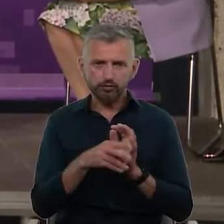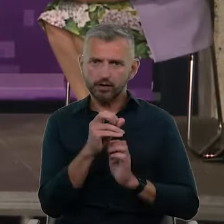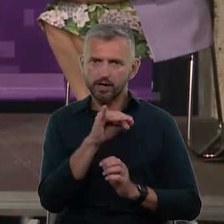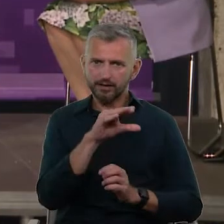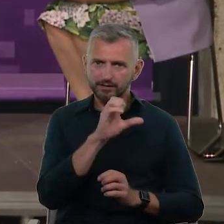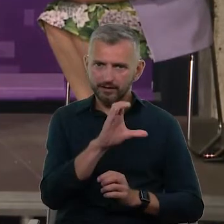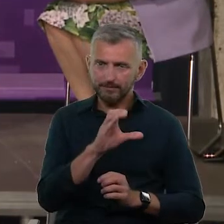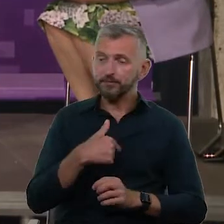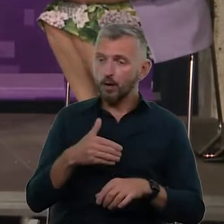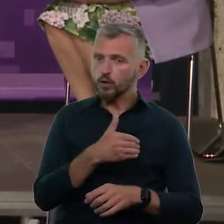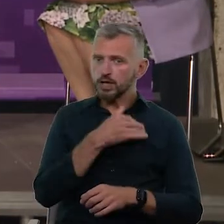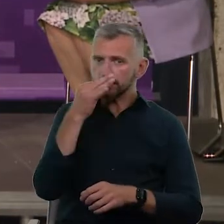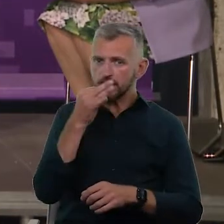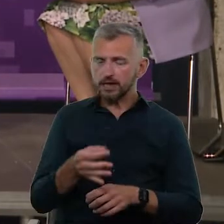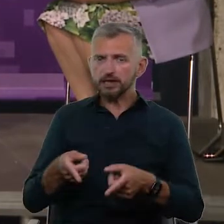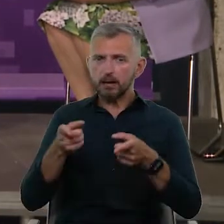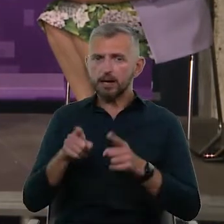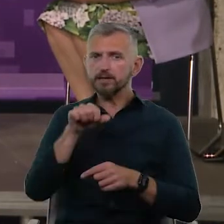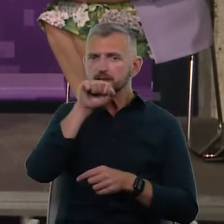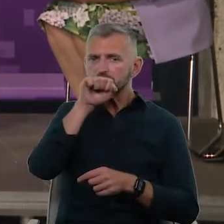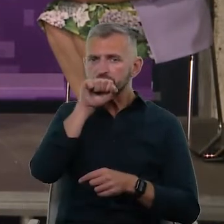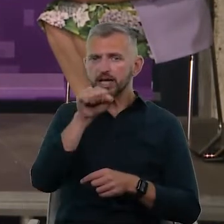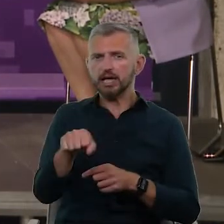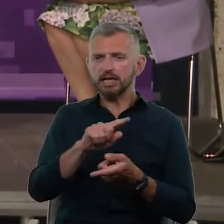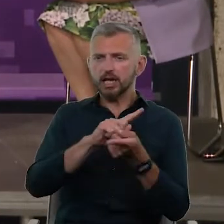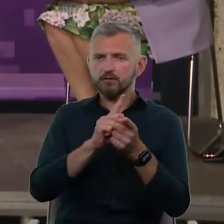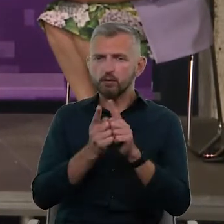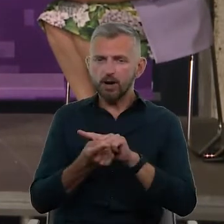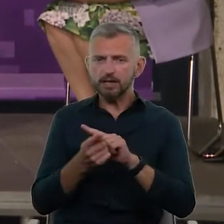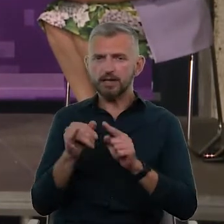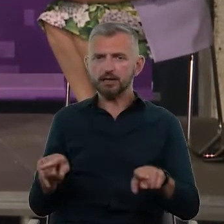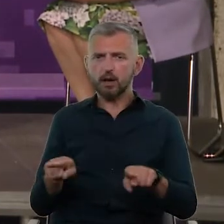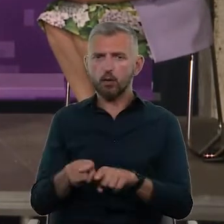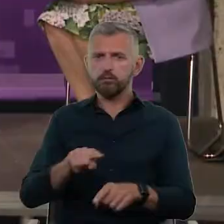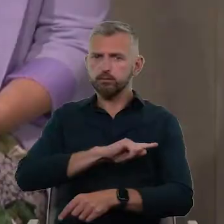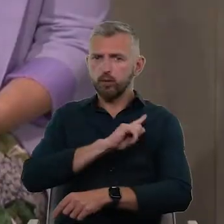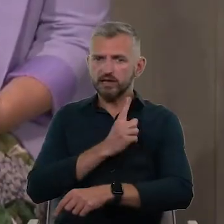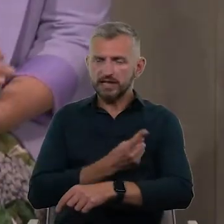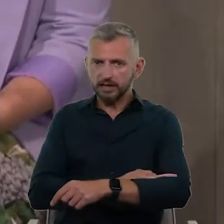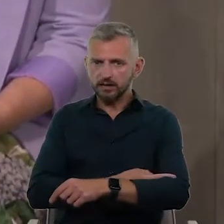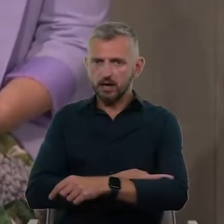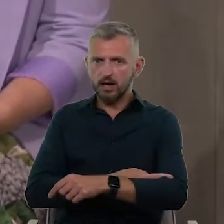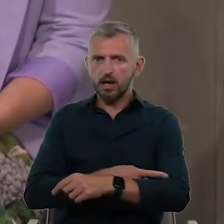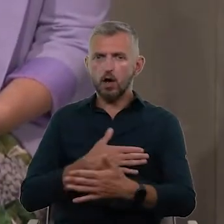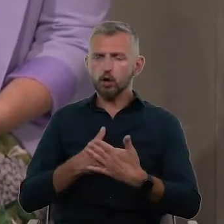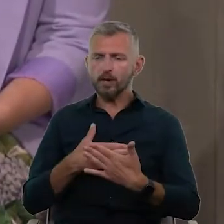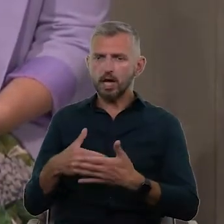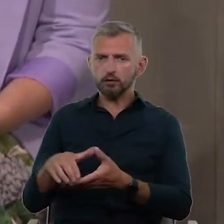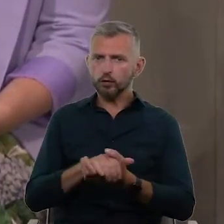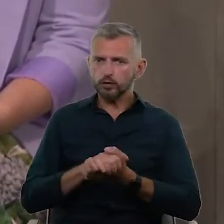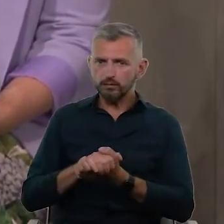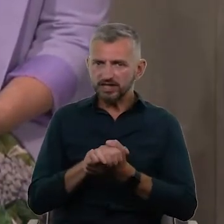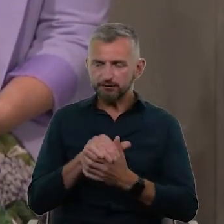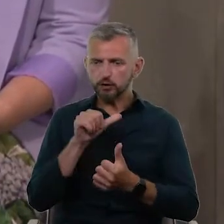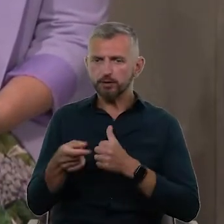якраз хотіла сказати, що насправді завдяки трансформації і такого посилення громадянського суспільства, особливо те,